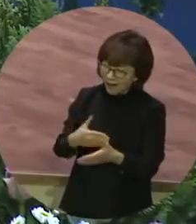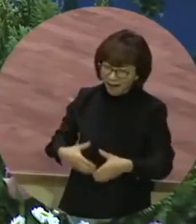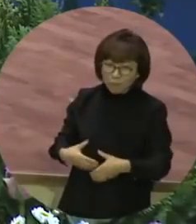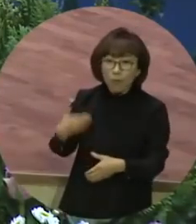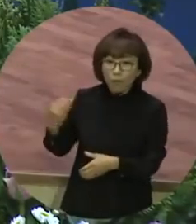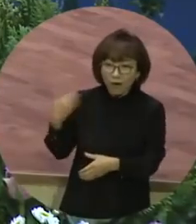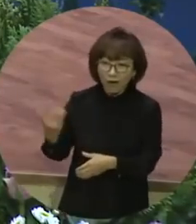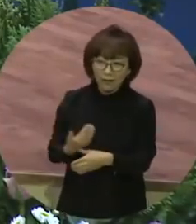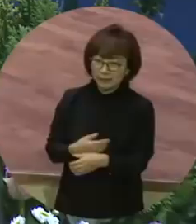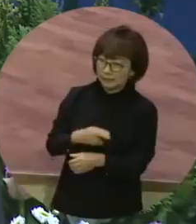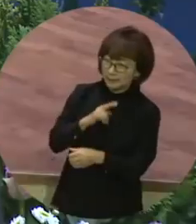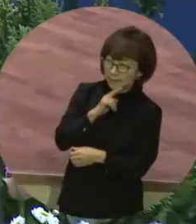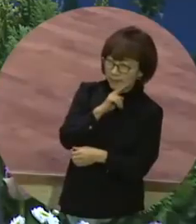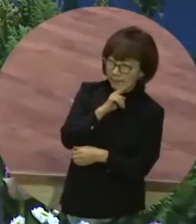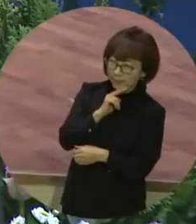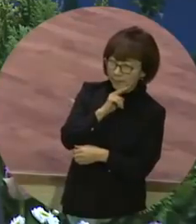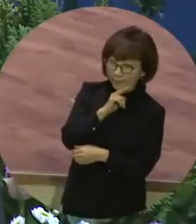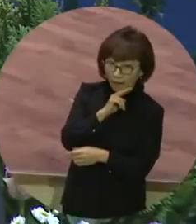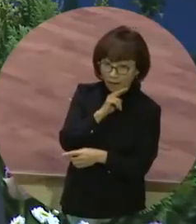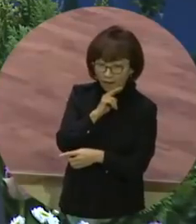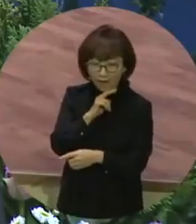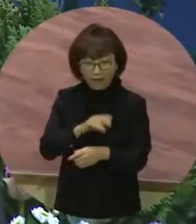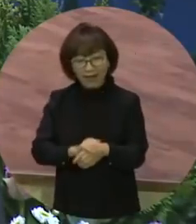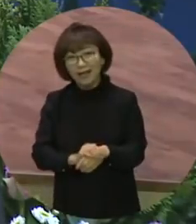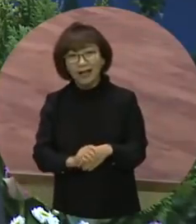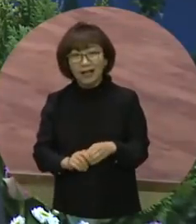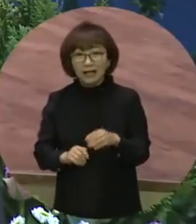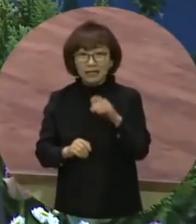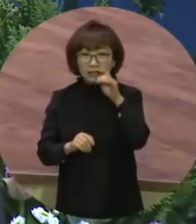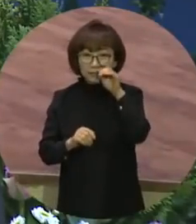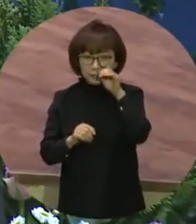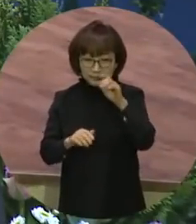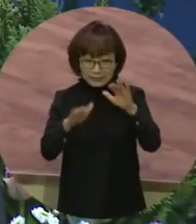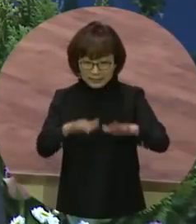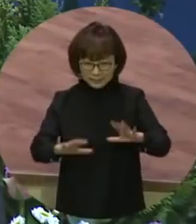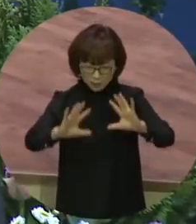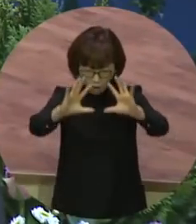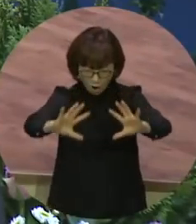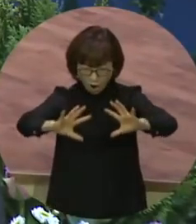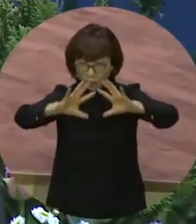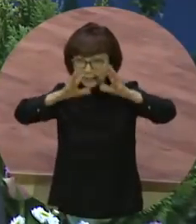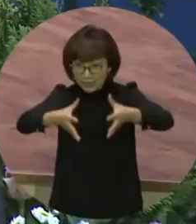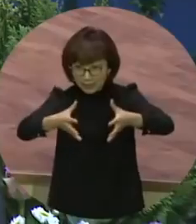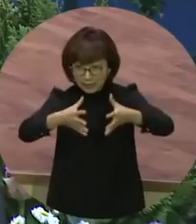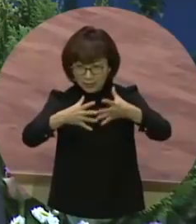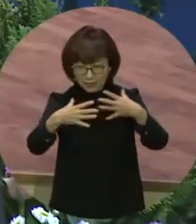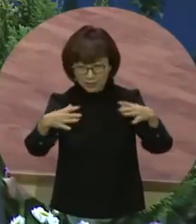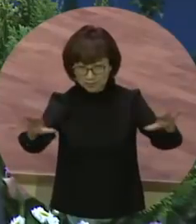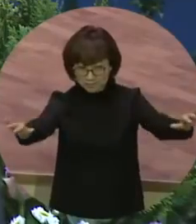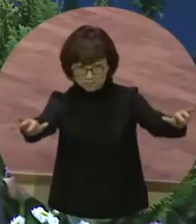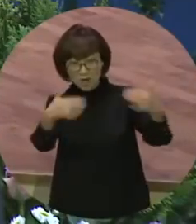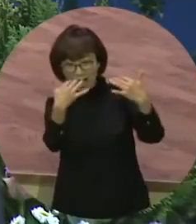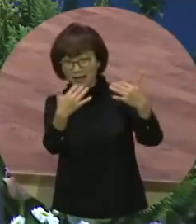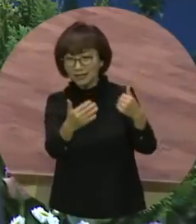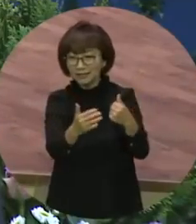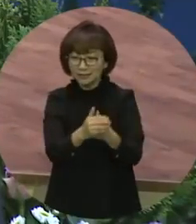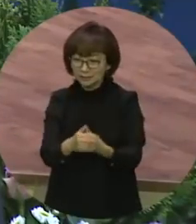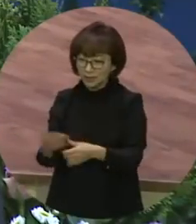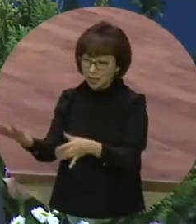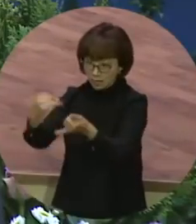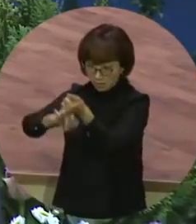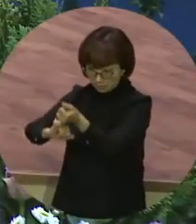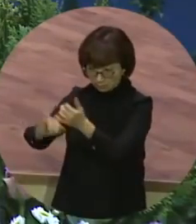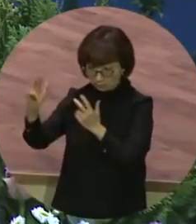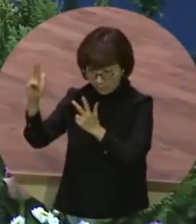진짜 뭐 전 세계가 보니까 미국 장난 못 쳐요. 전 세계가 보니까 약속한 대로 그렇게 될